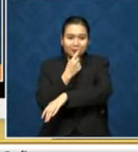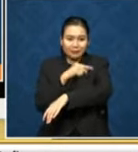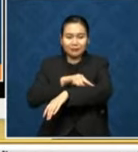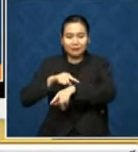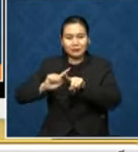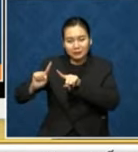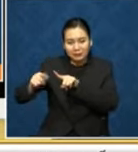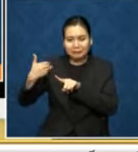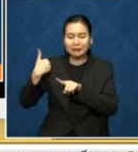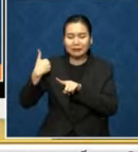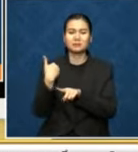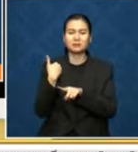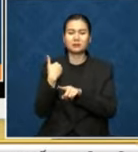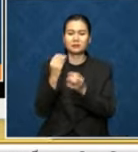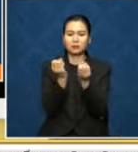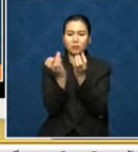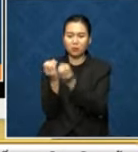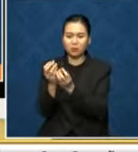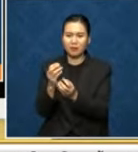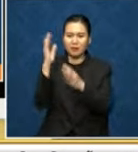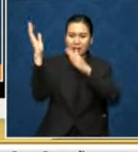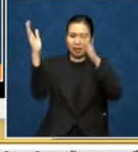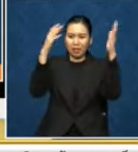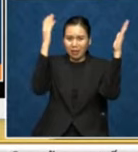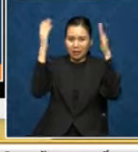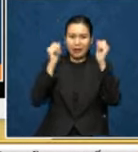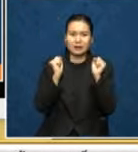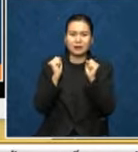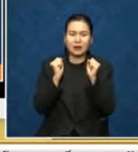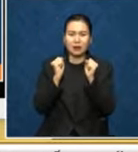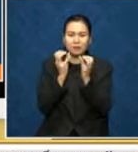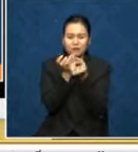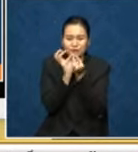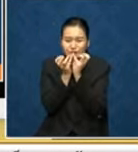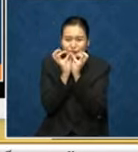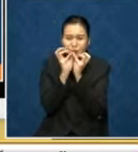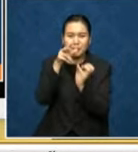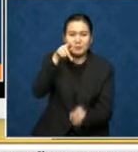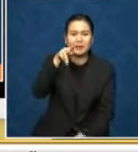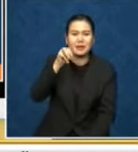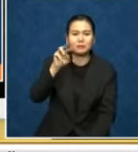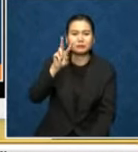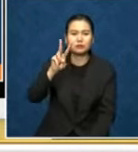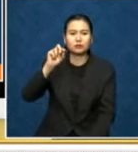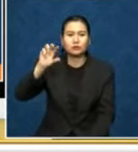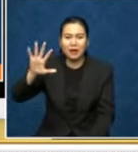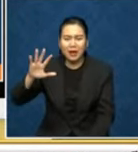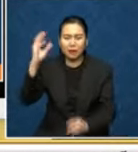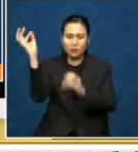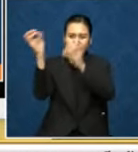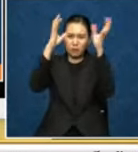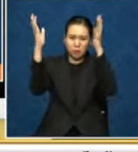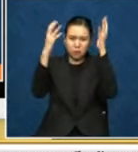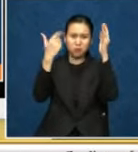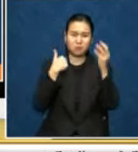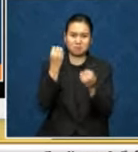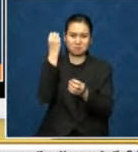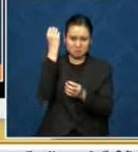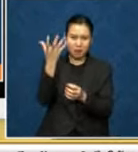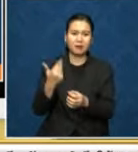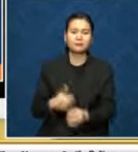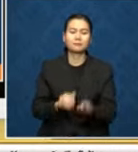จค่ะยิ่งช่วงหน้าหนาวนะคะแล้วก็ฝุ่น PM 2.5 เนี่ยค่ะเกิดทำให้แพ้ฝุ่นเยอะขึ้นมากค่ะขอฝากท่านประธานไปด้วยค่ะ